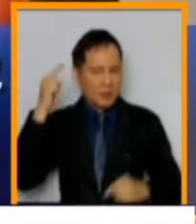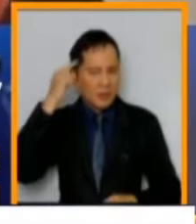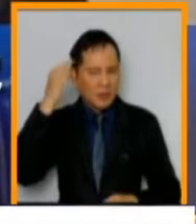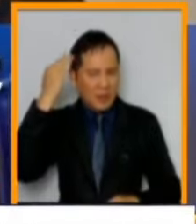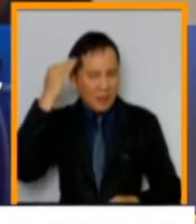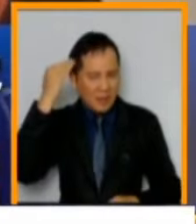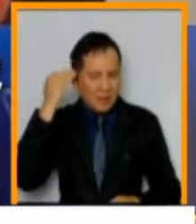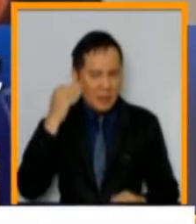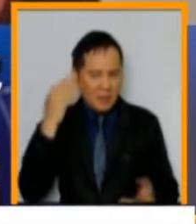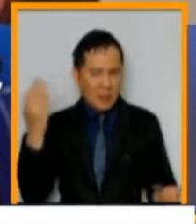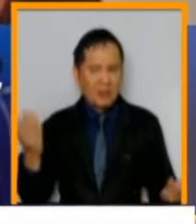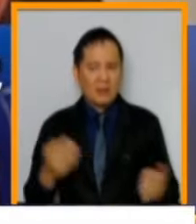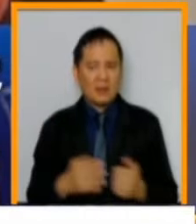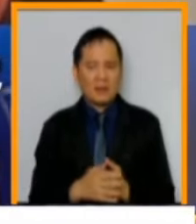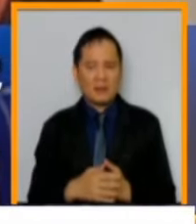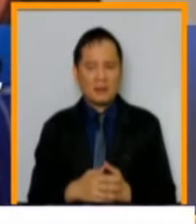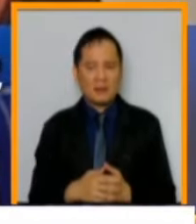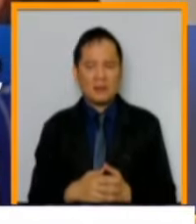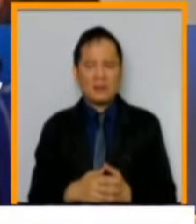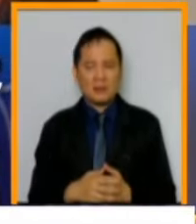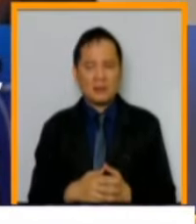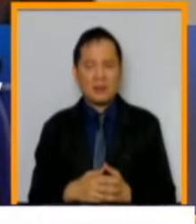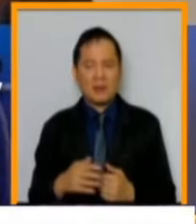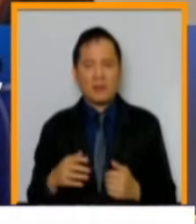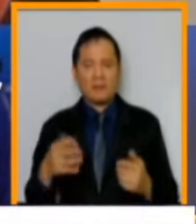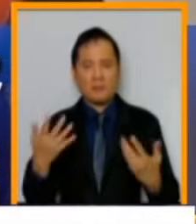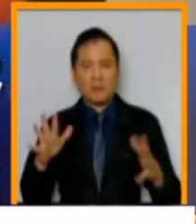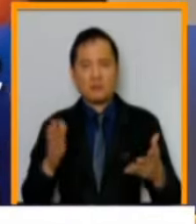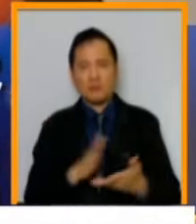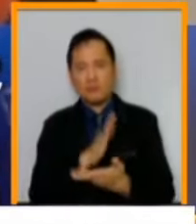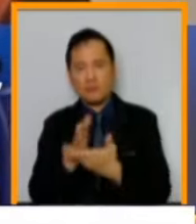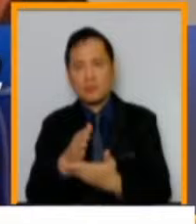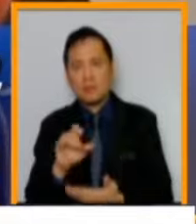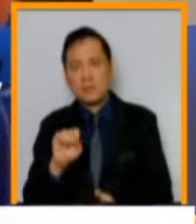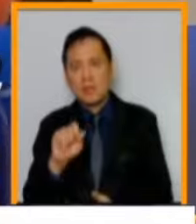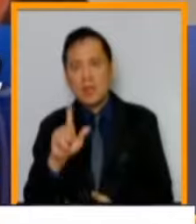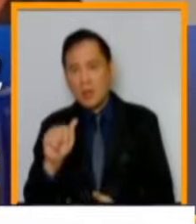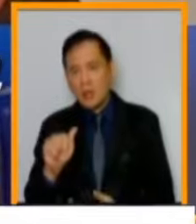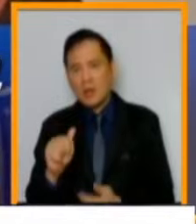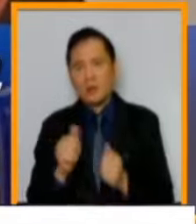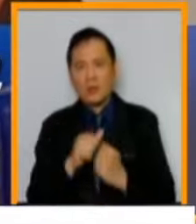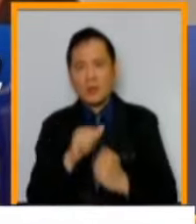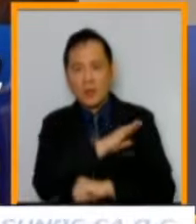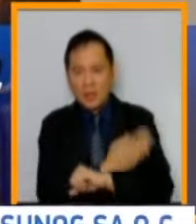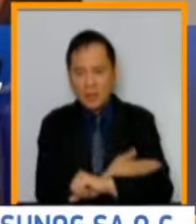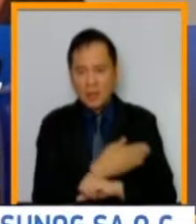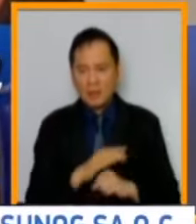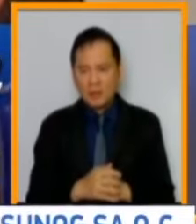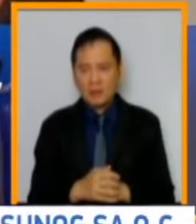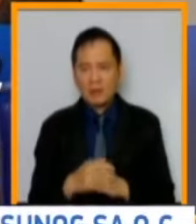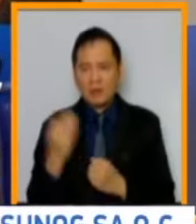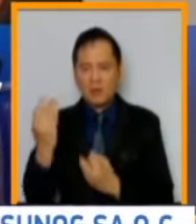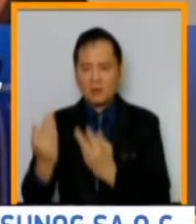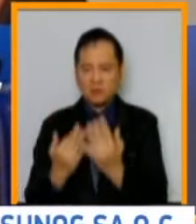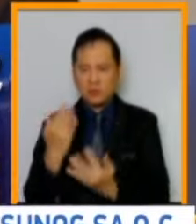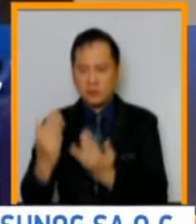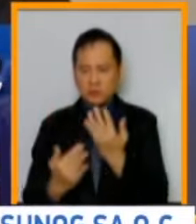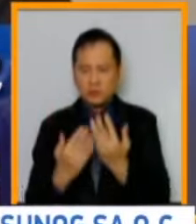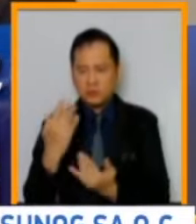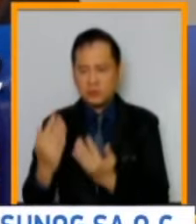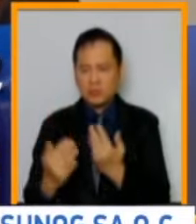sa second floor. And then, unsa yung huna-huna, pero may unang nahuna-huna is gidagan niya